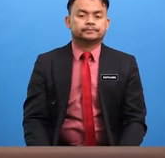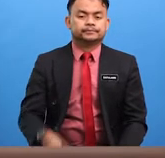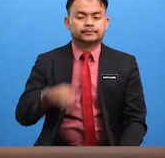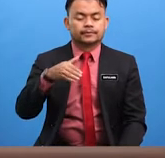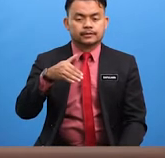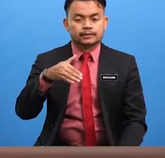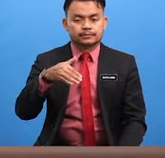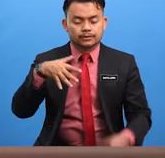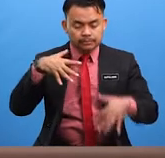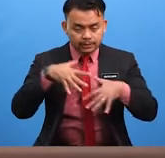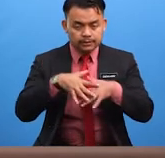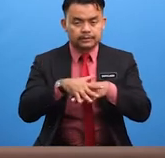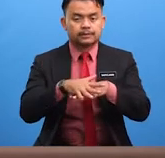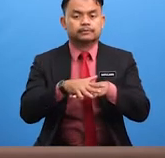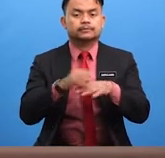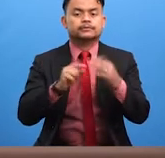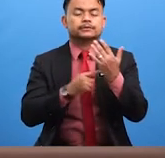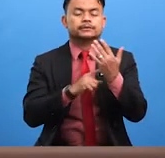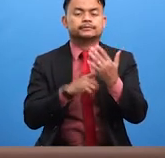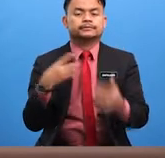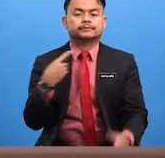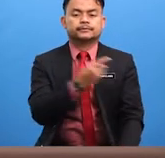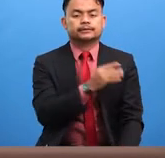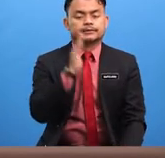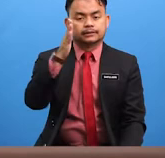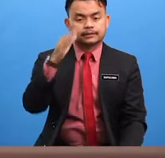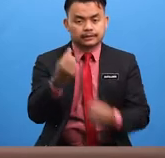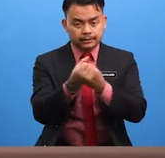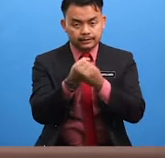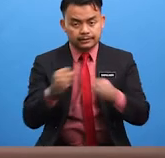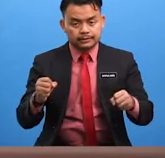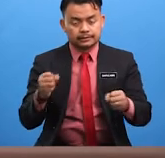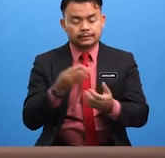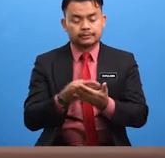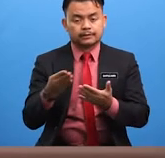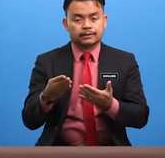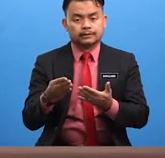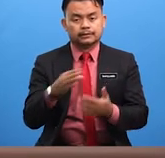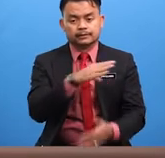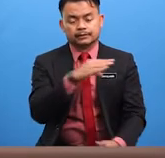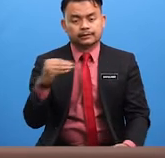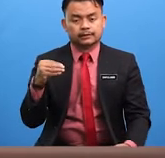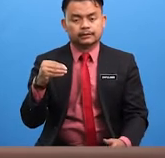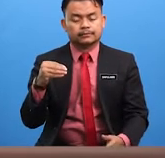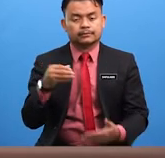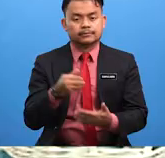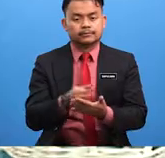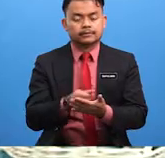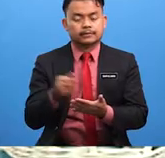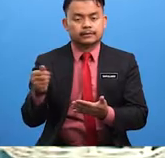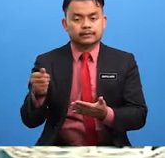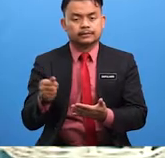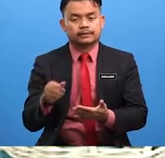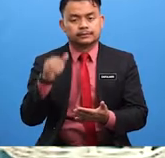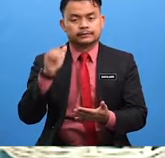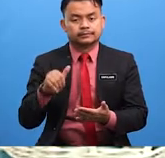Sebelum proses menganyam dimulakan, kita akan menyediakan bahan dan peralatan yang diperlukan. Bahan rotan yang digunakan